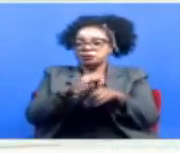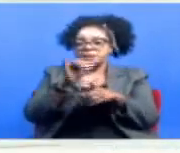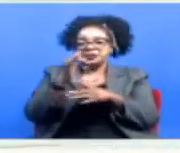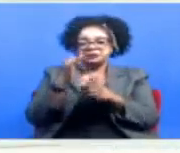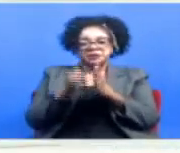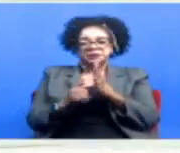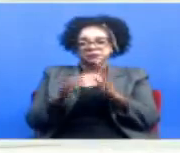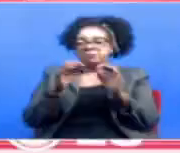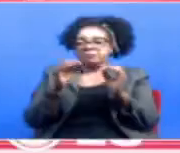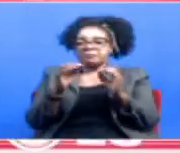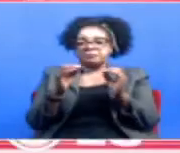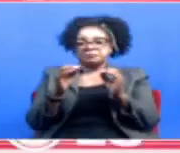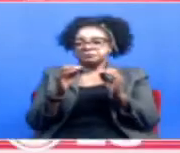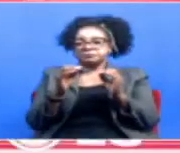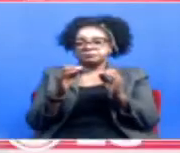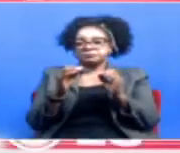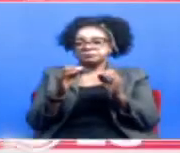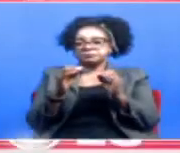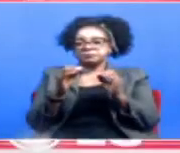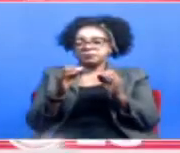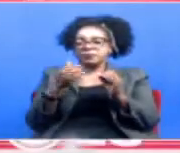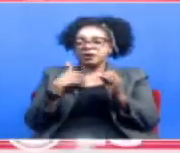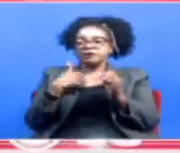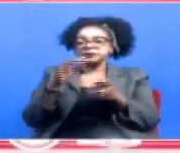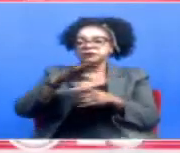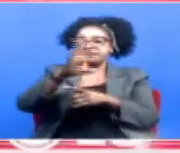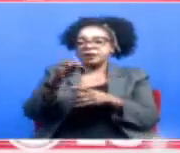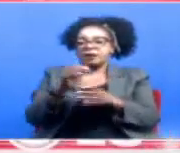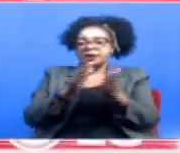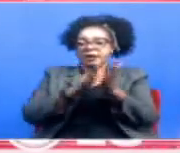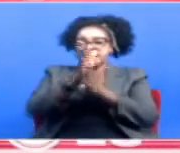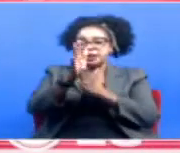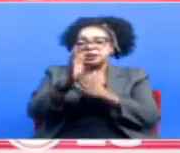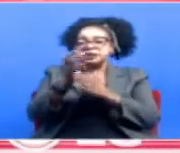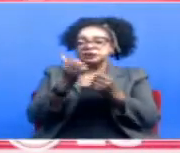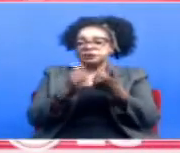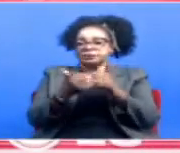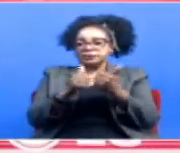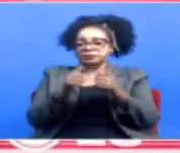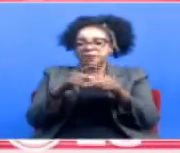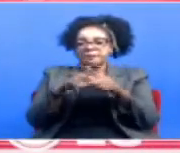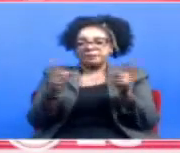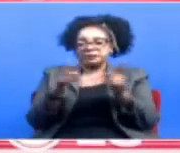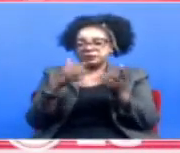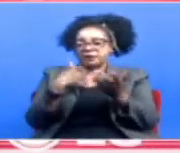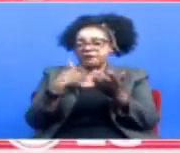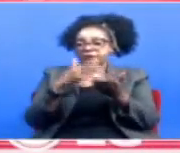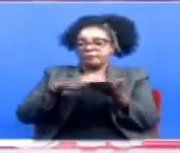Grateful to have won the Africa Rally Championship this year, but quite hungry for some more